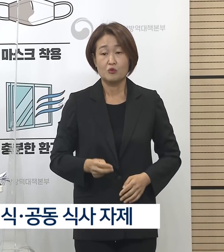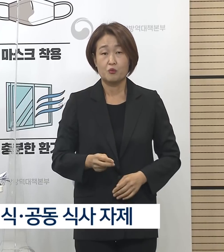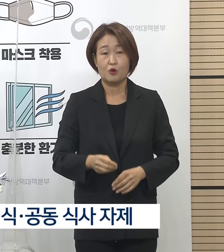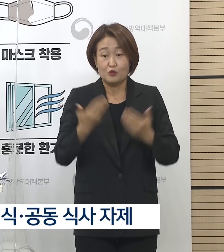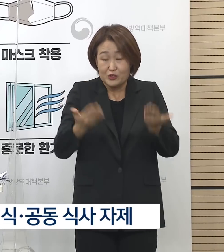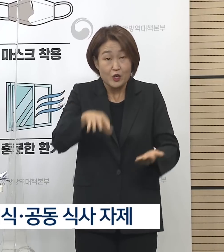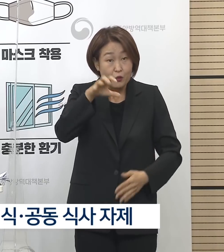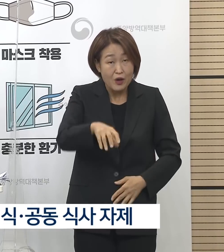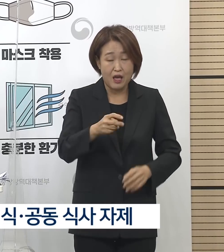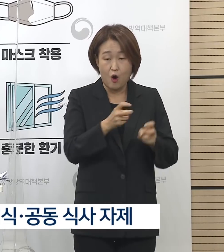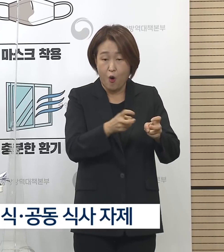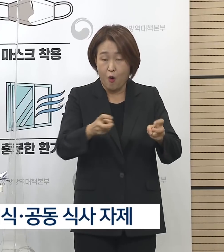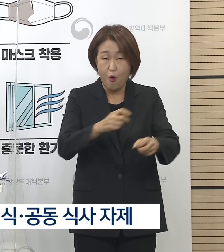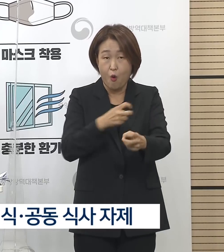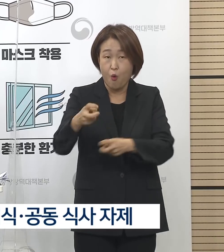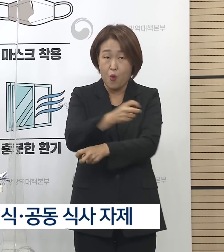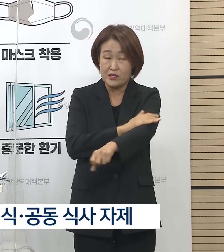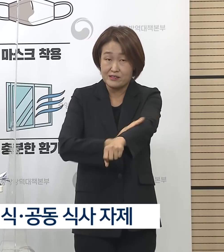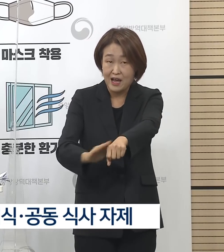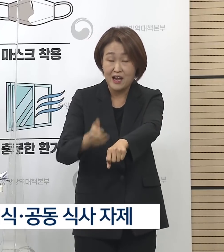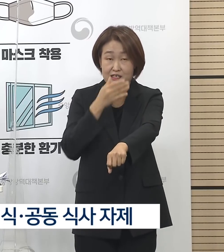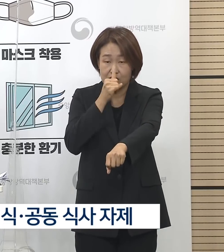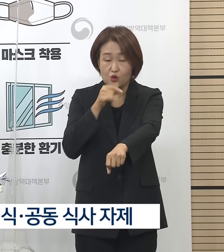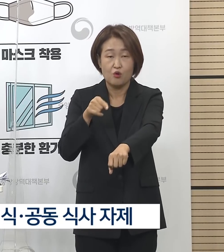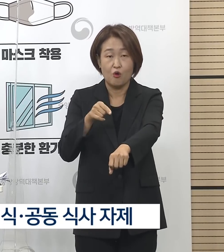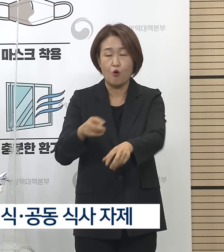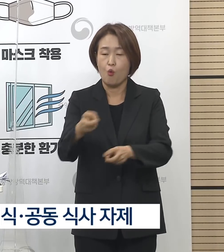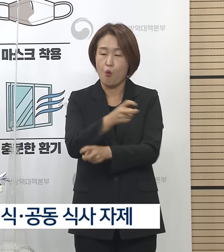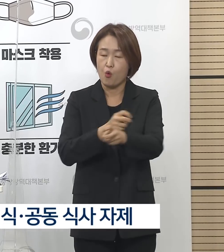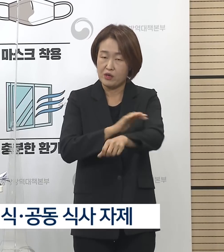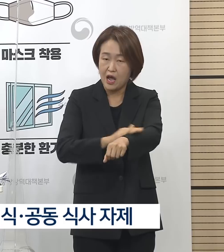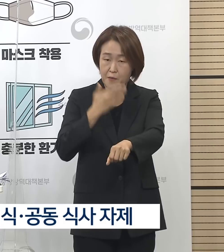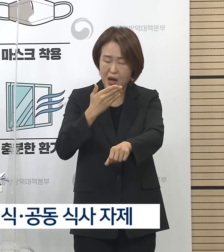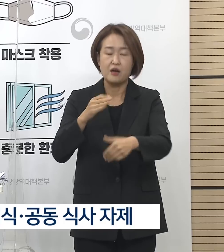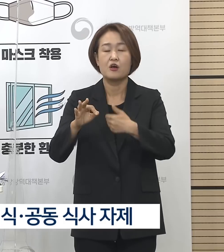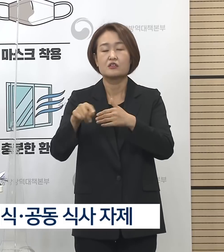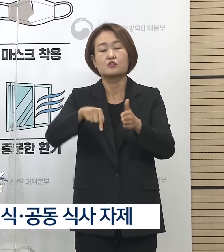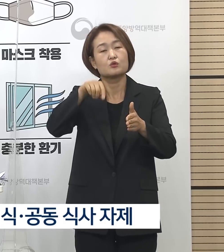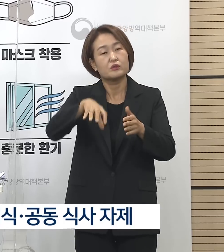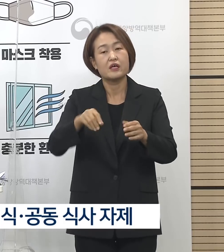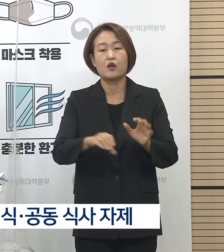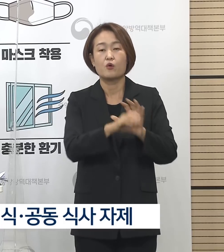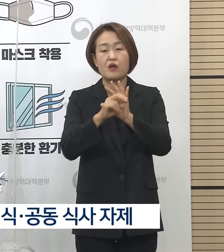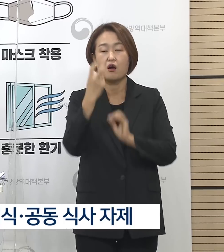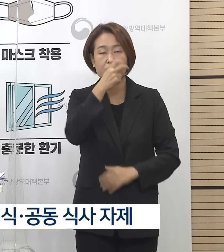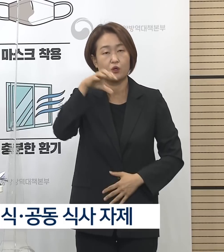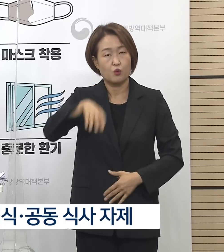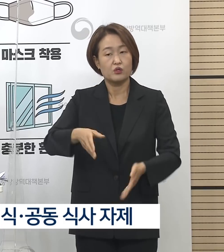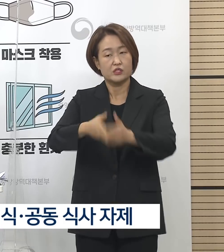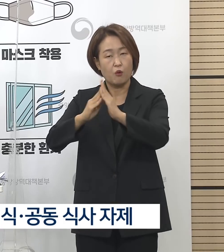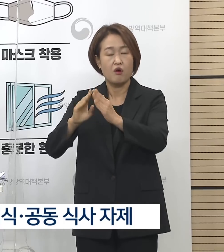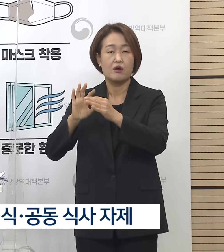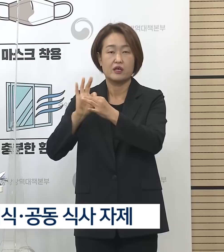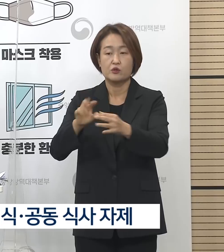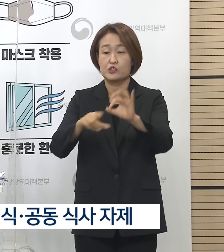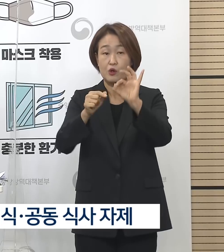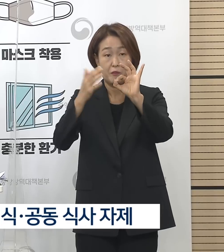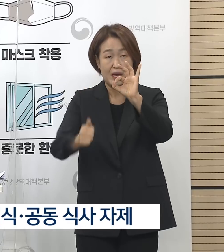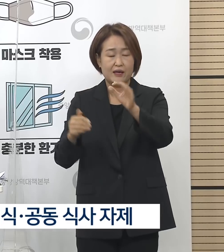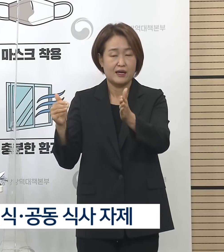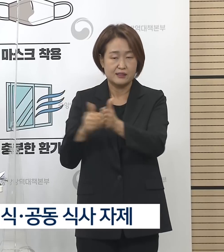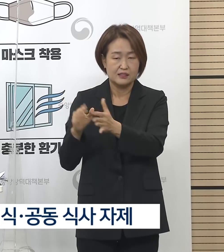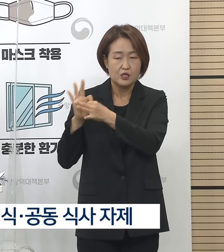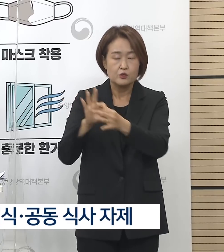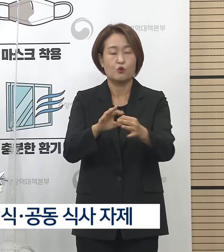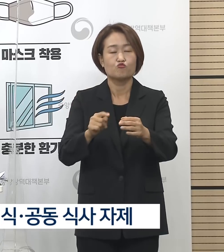설치했던 임시 선별검사소도 10월 말까지 연장해서 운영할 예정입니다. 또한 역학조사의 효율적인 추진을